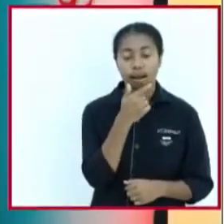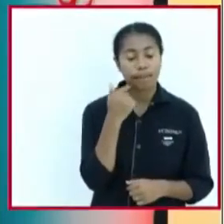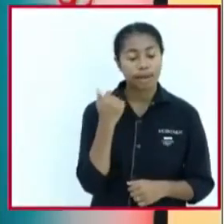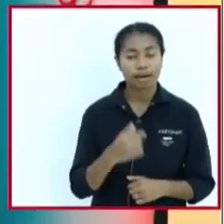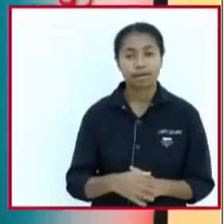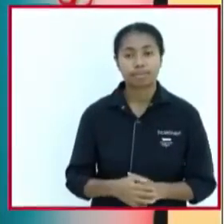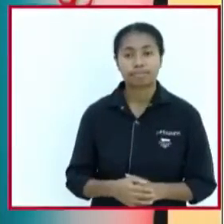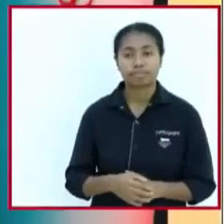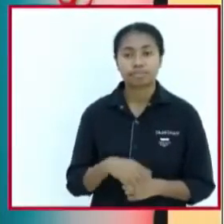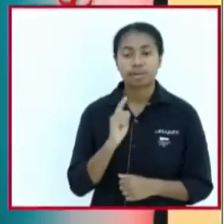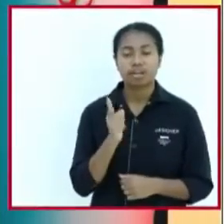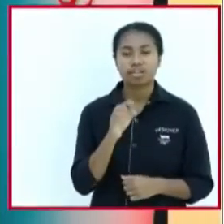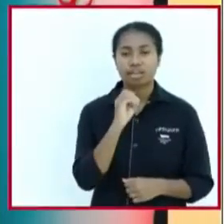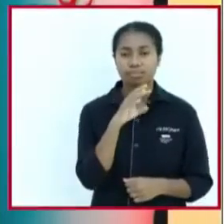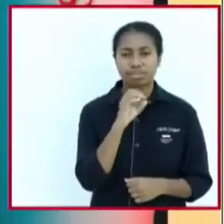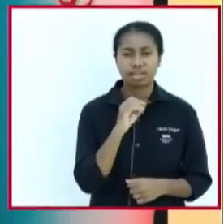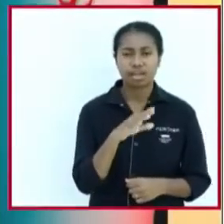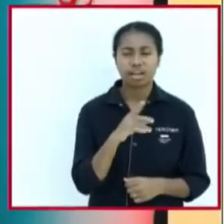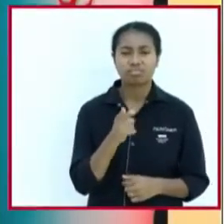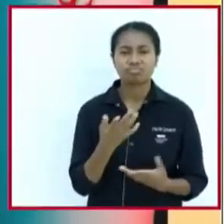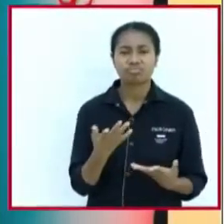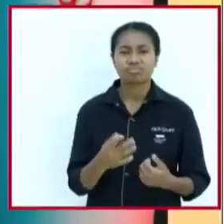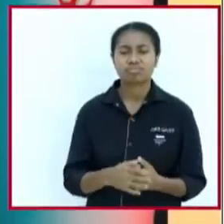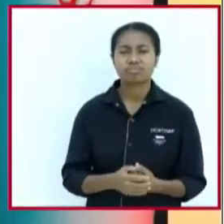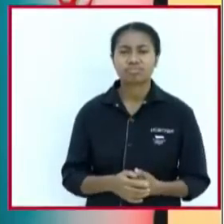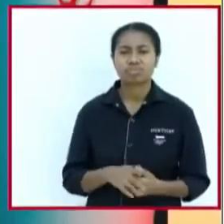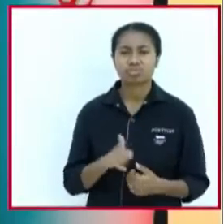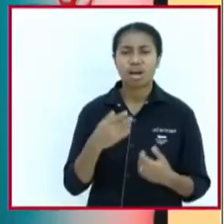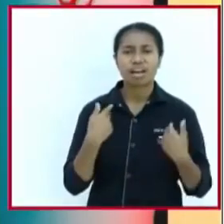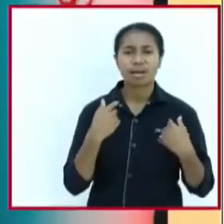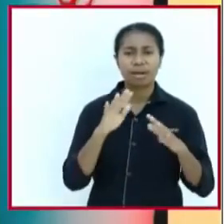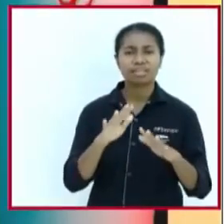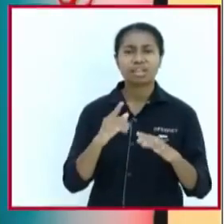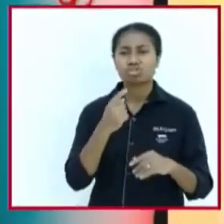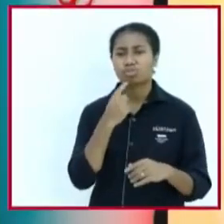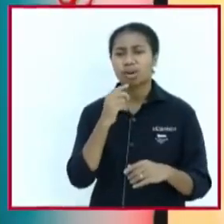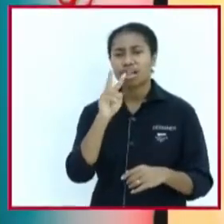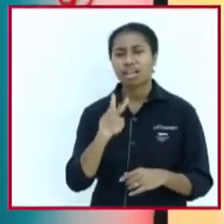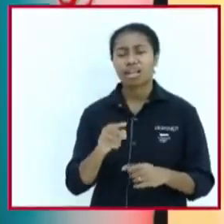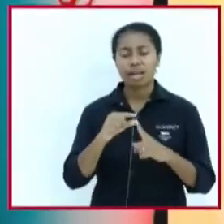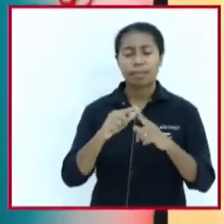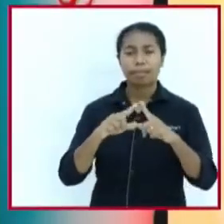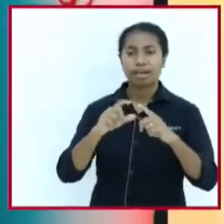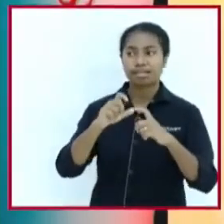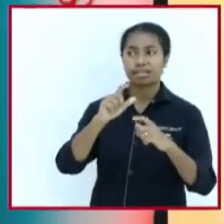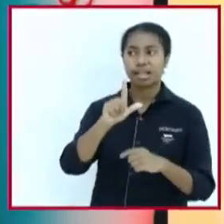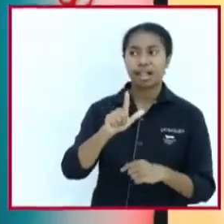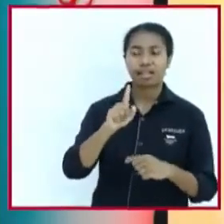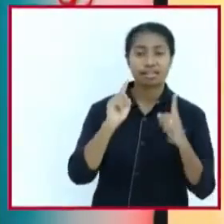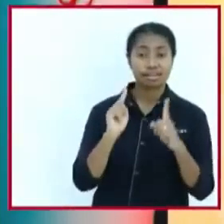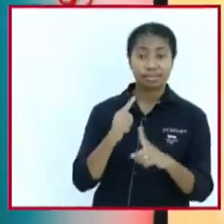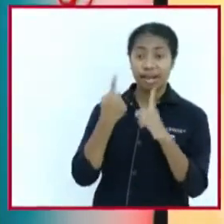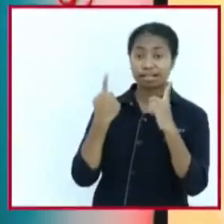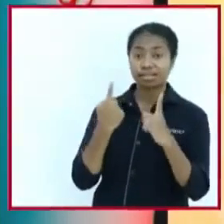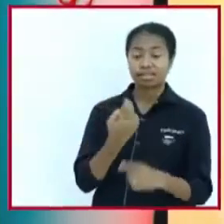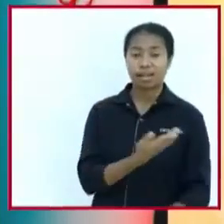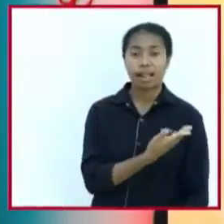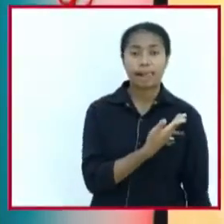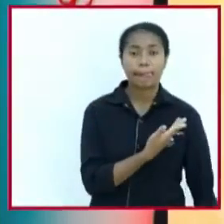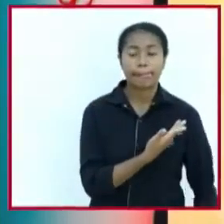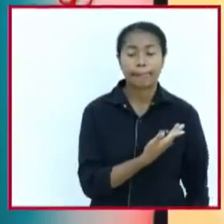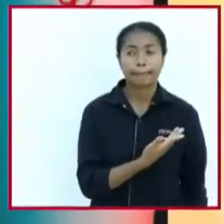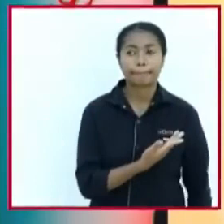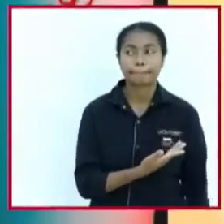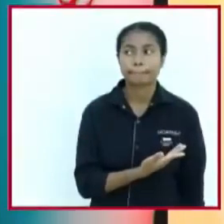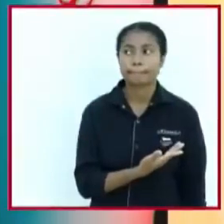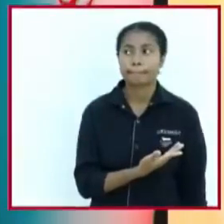ini dia bisa maksimal faksimili udah banyak Coba lihat pasal 11 disana ada Habel ada henok